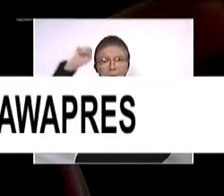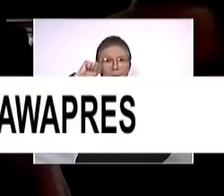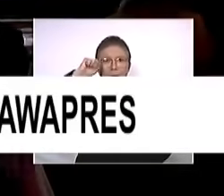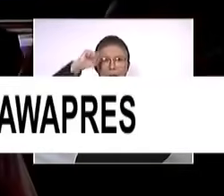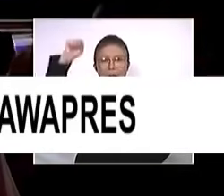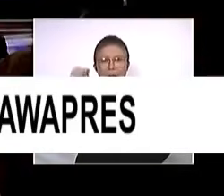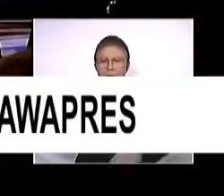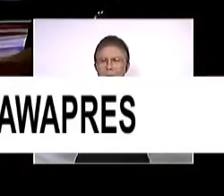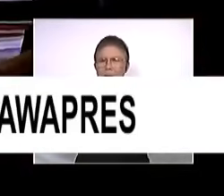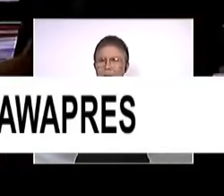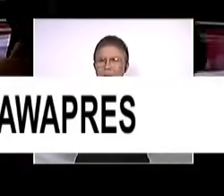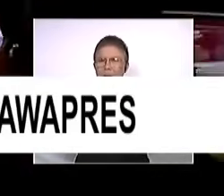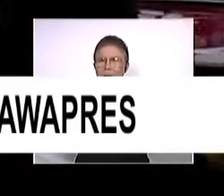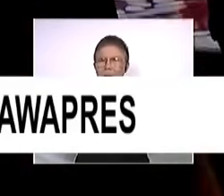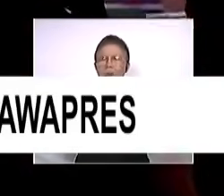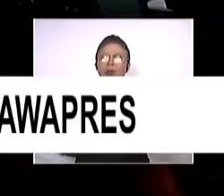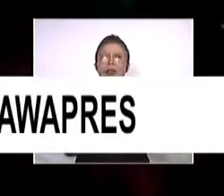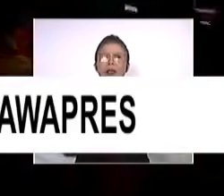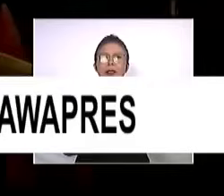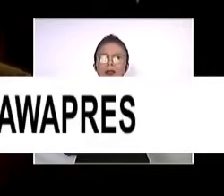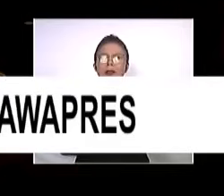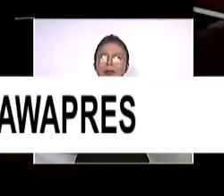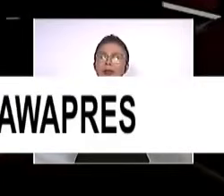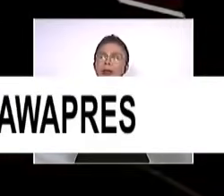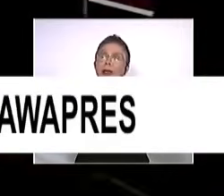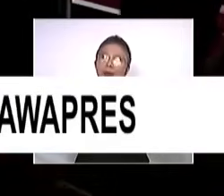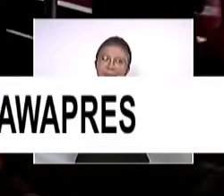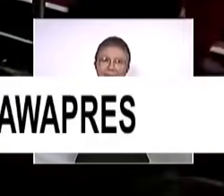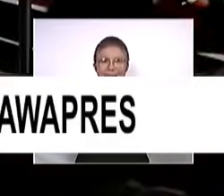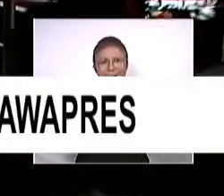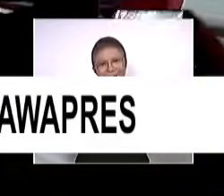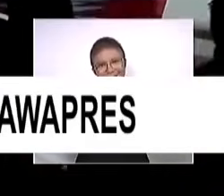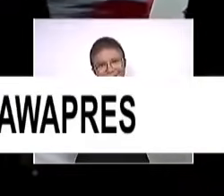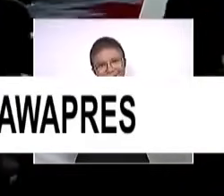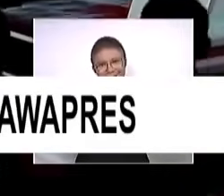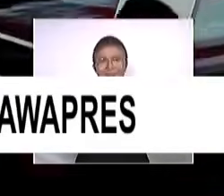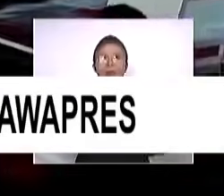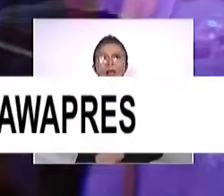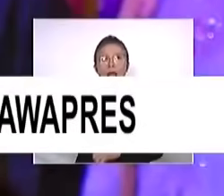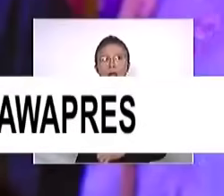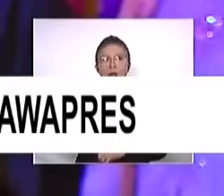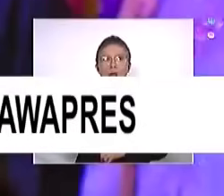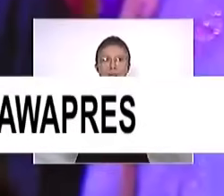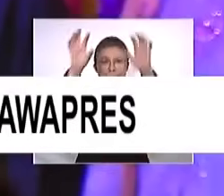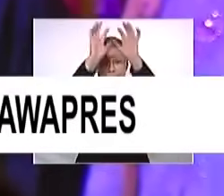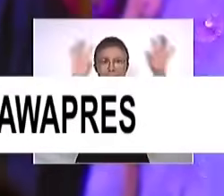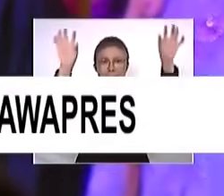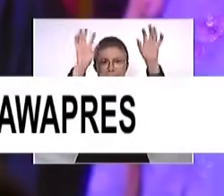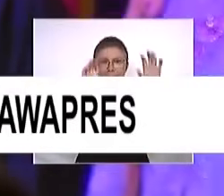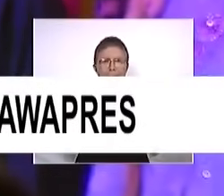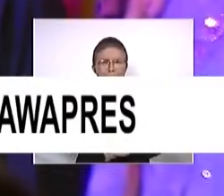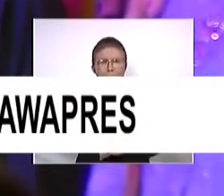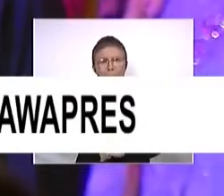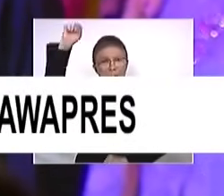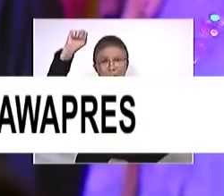sering apa namanya ee berpidato sering berbicara apalagi wakil ketua DPR gitu sudah biasa dalam konteks berdebat Pak mahud